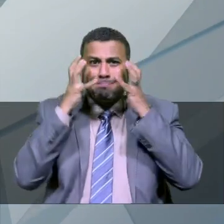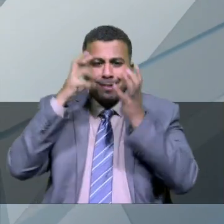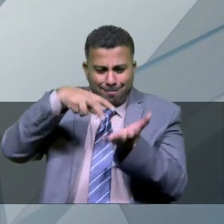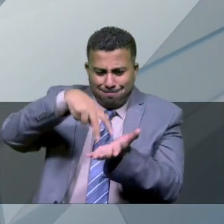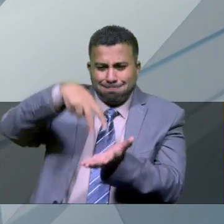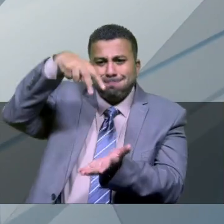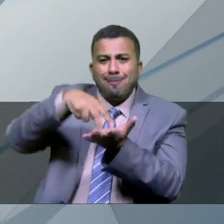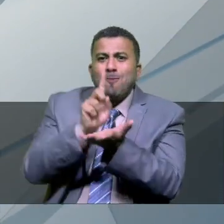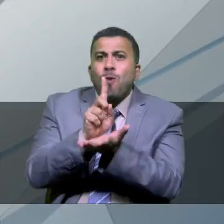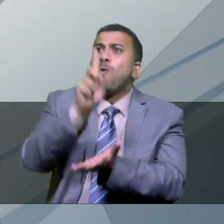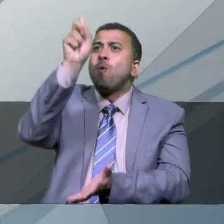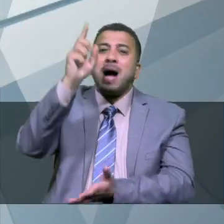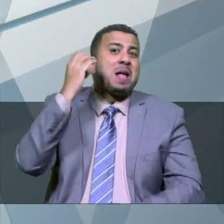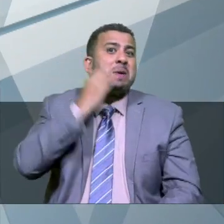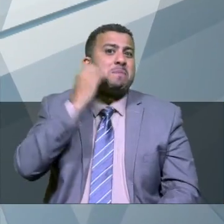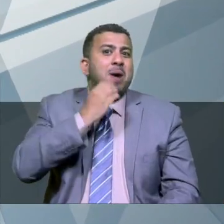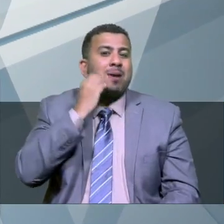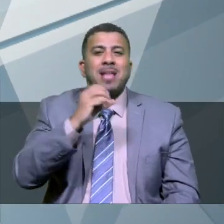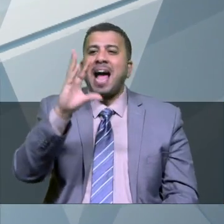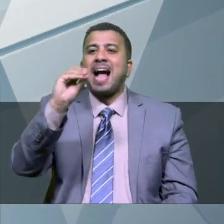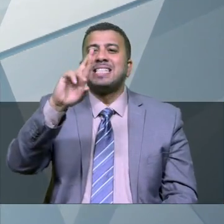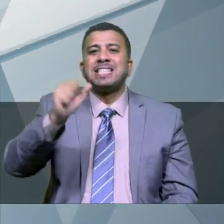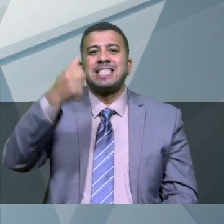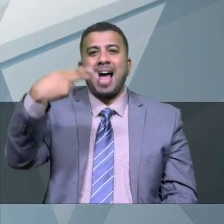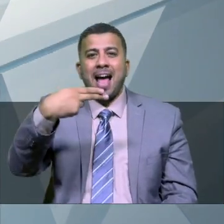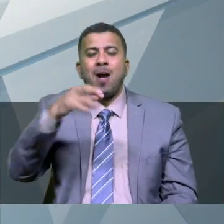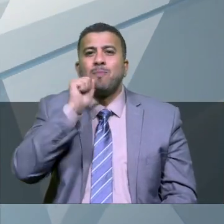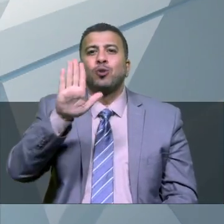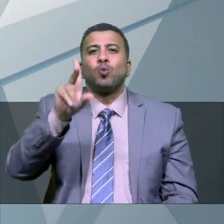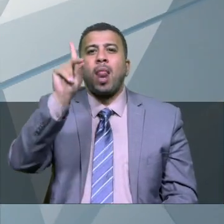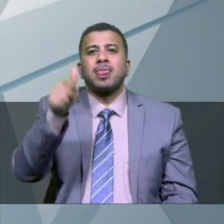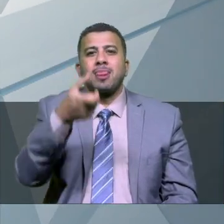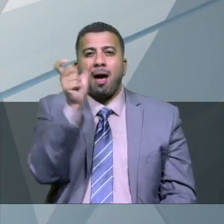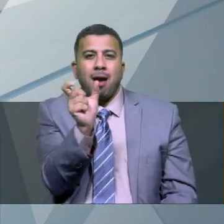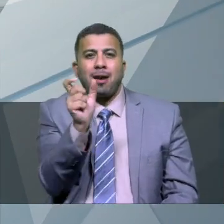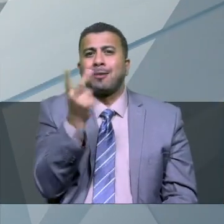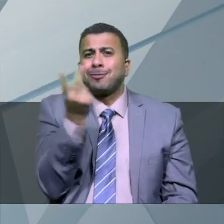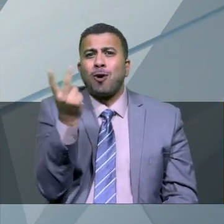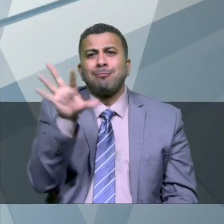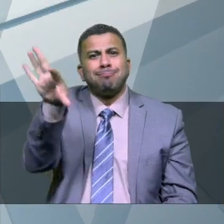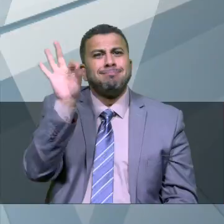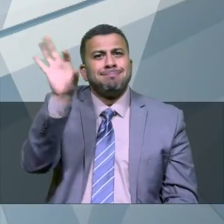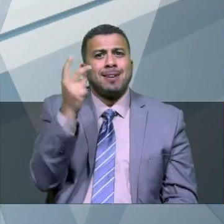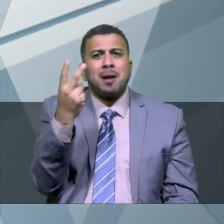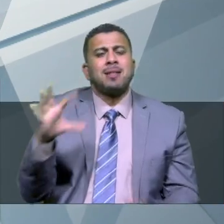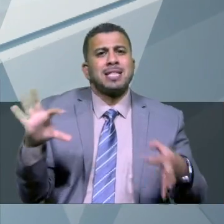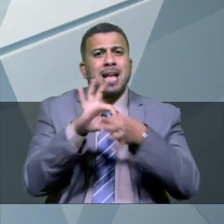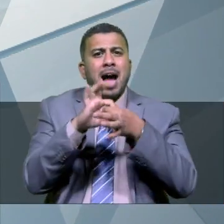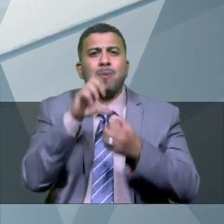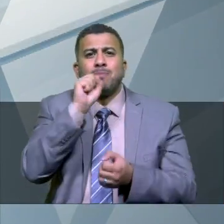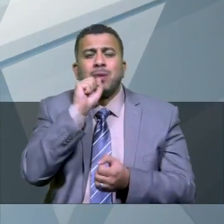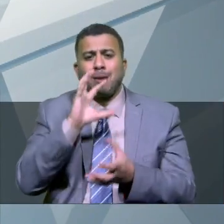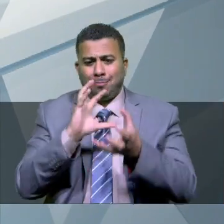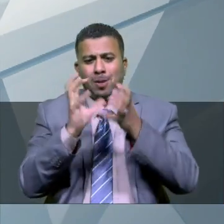فضاء إماراتيين هما هزاع علي عبدان المنصوري وسلطان سيف مفتاح النيادي، وذلك بالتعاون مع وكالة